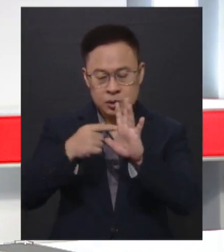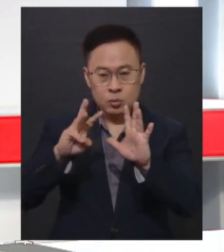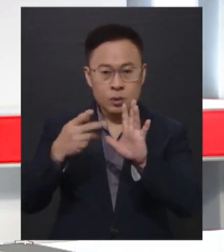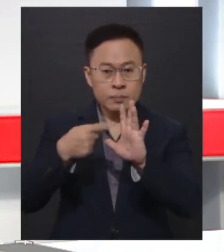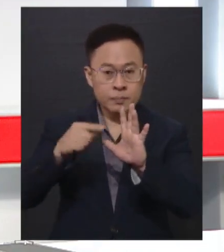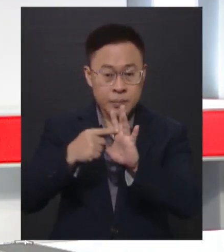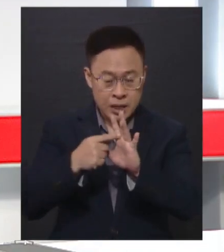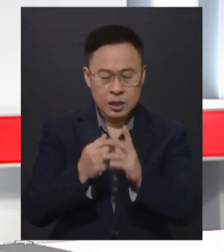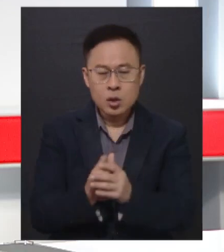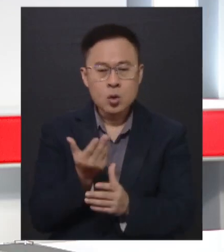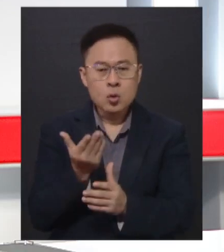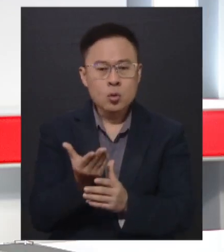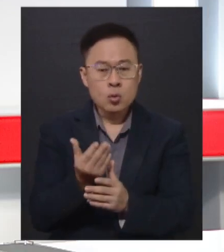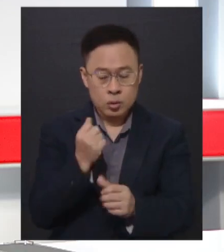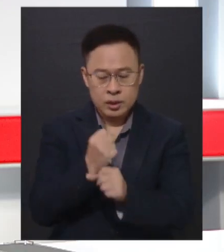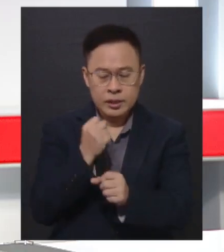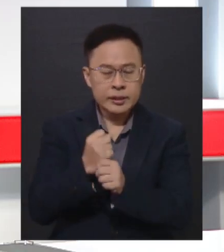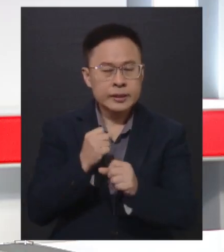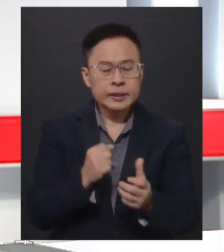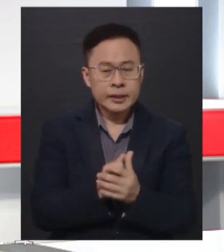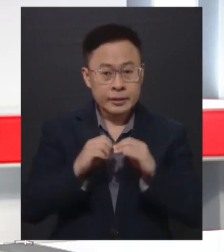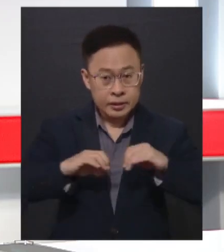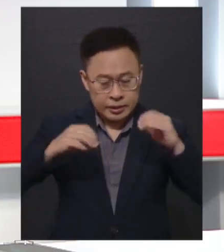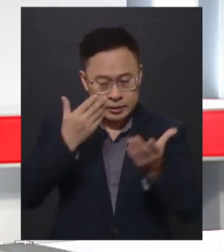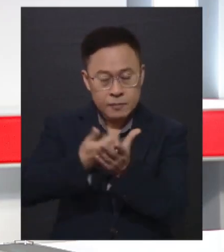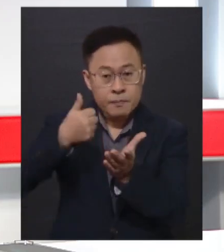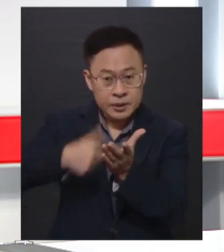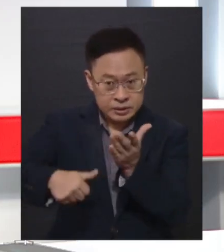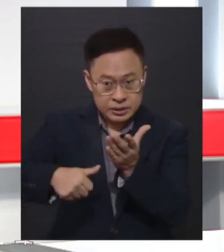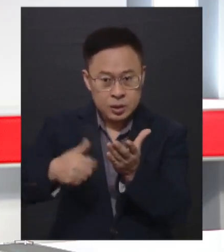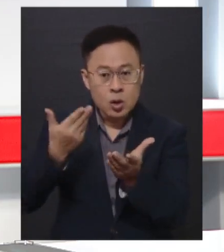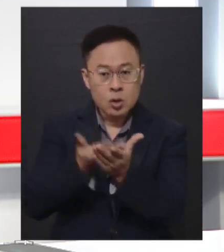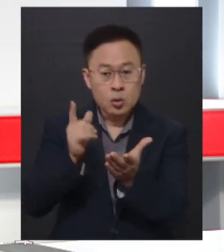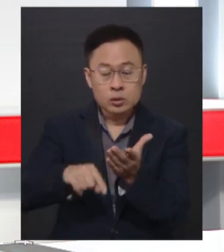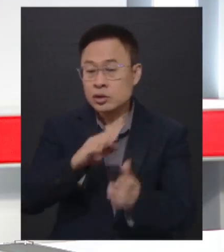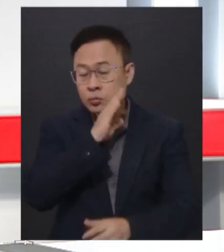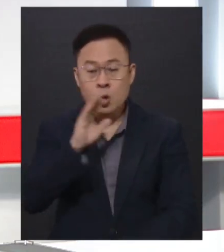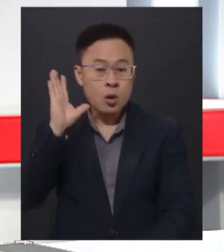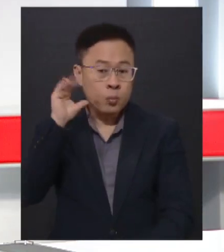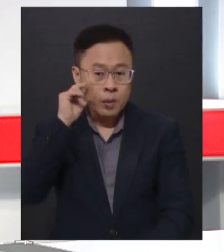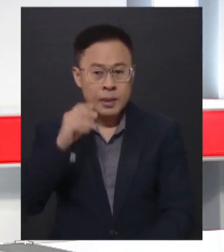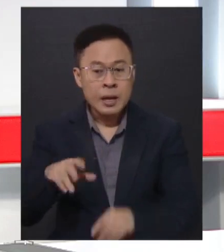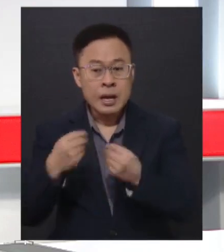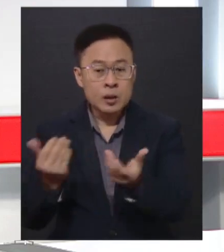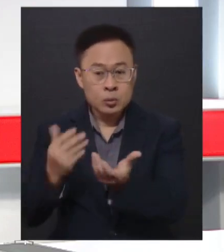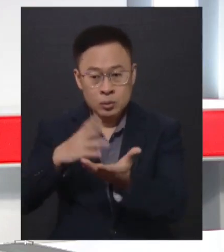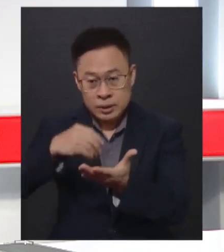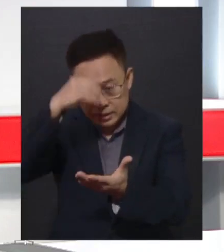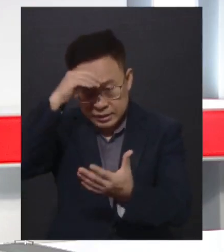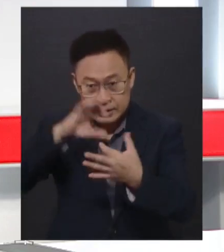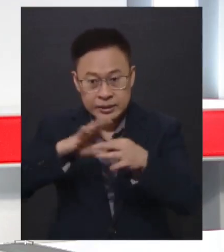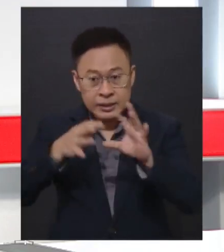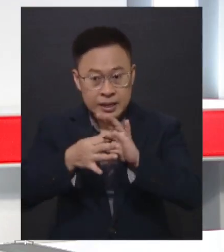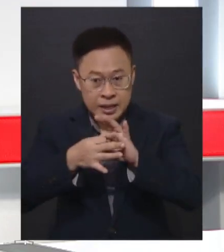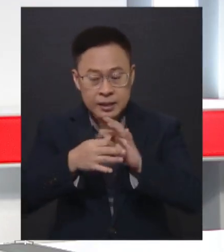นะคะออกมาตรการภาษีโดยการลดภาษีสำหรับพ่อแม่ค่ะสำหรับผู้ที่มีการจ่ายค่าเรียนกีฬารวมไ